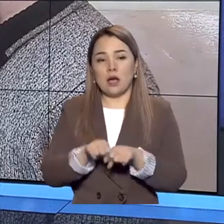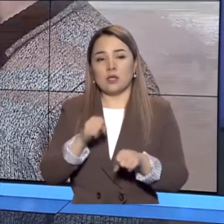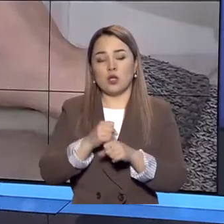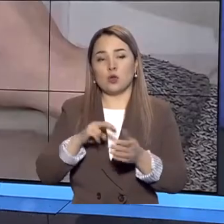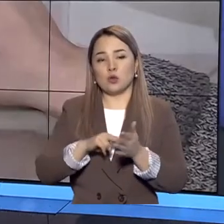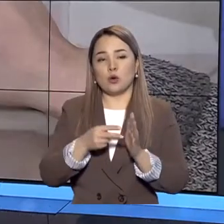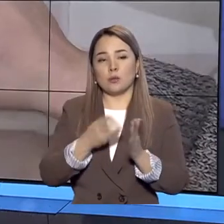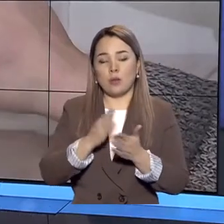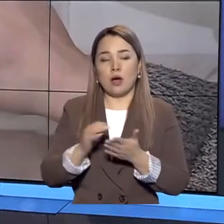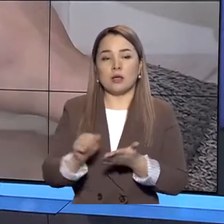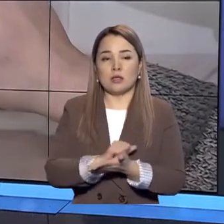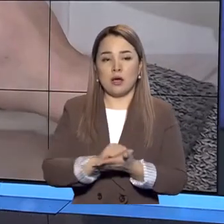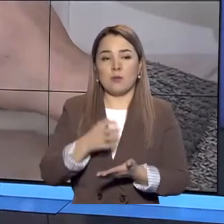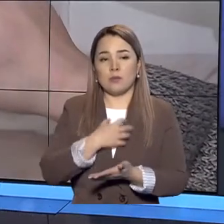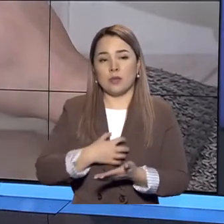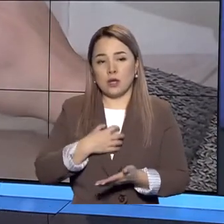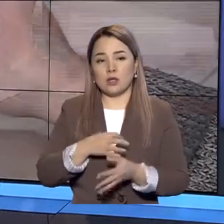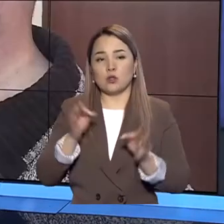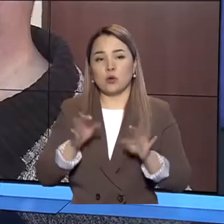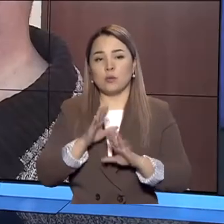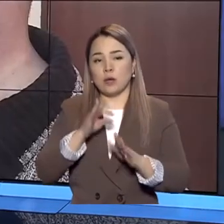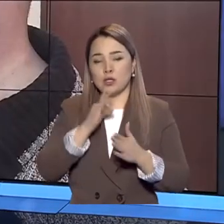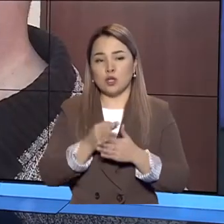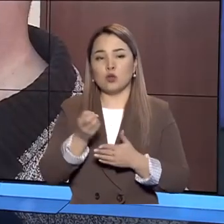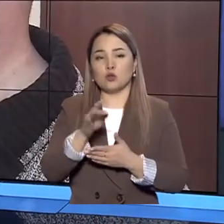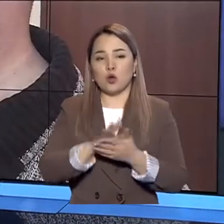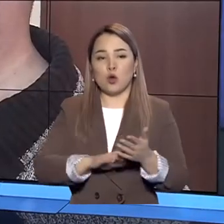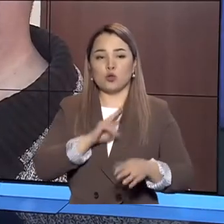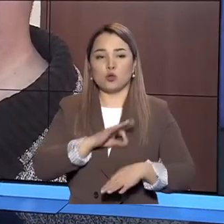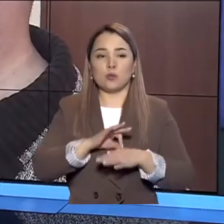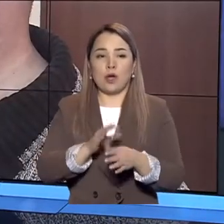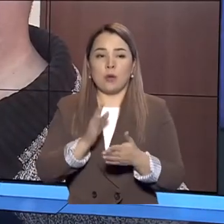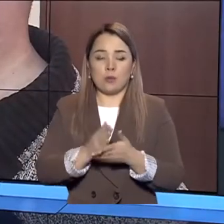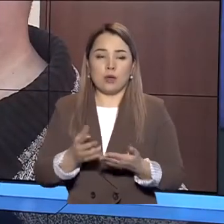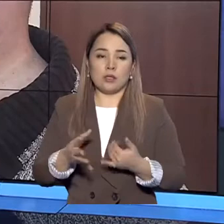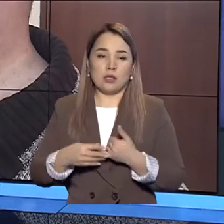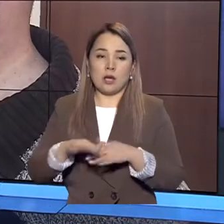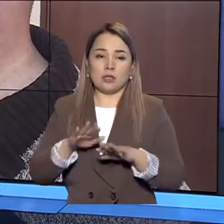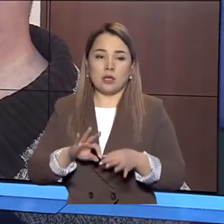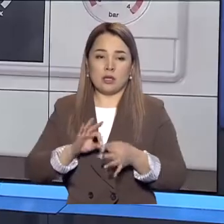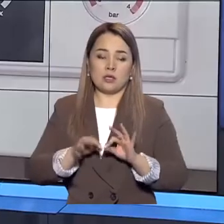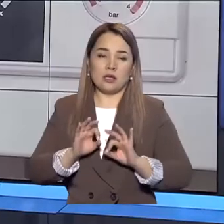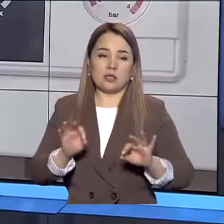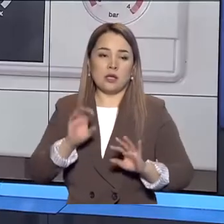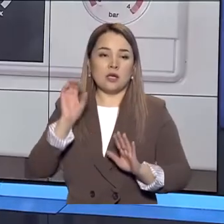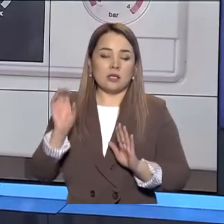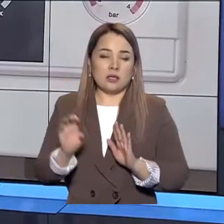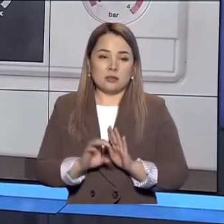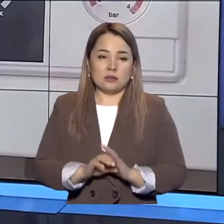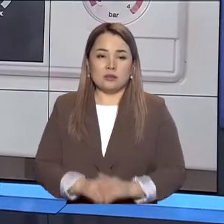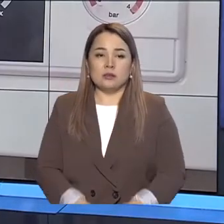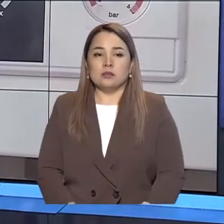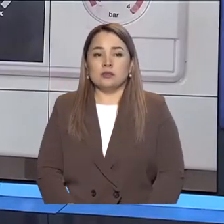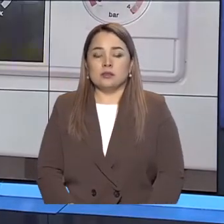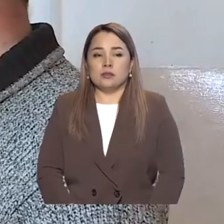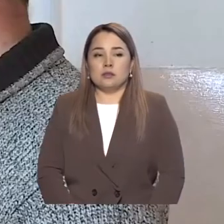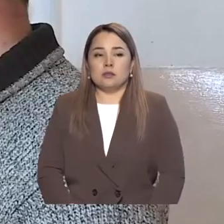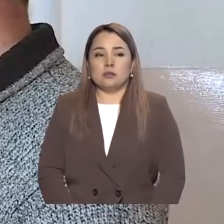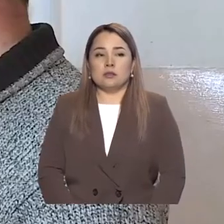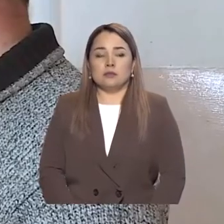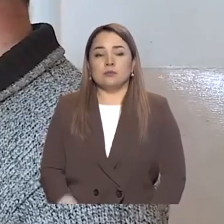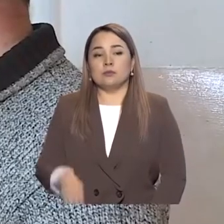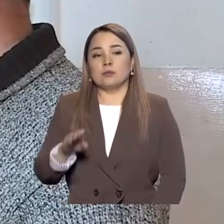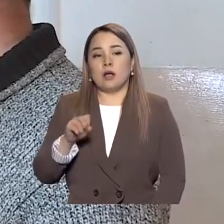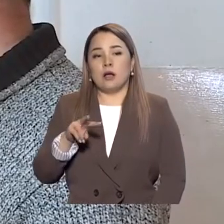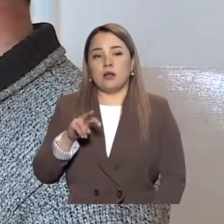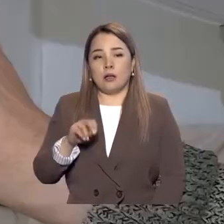Бірақ баспана құжаттарының дұрыс болмауы жұмысты баяулатып отыр. Өңірдегі тілшіміз Руслан Нұрланұлы баяндасын. Талап